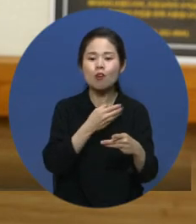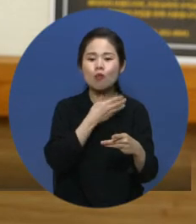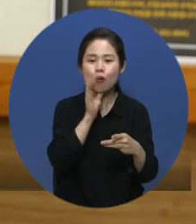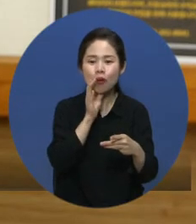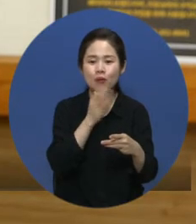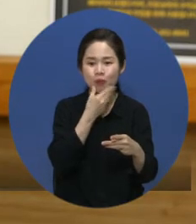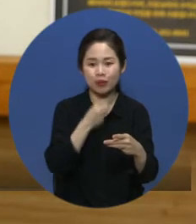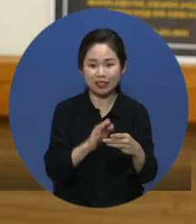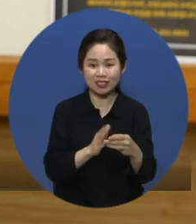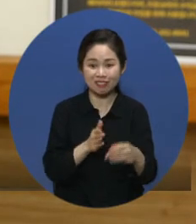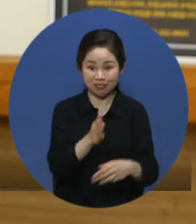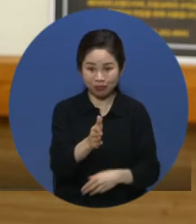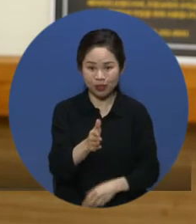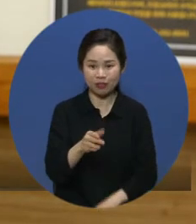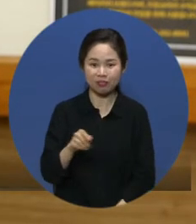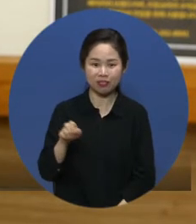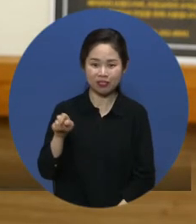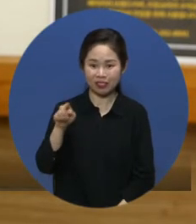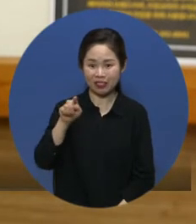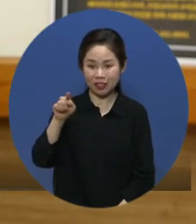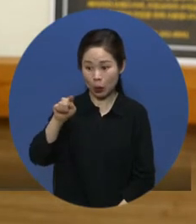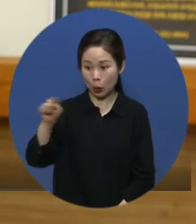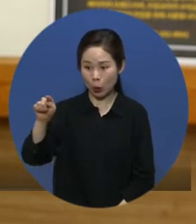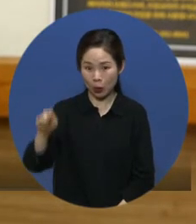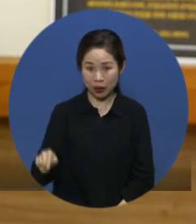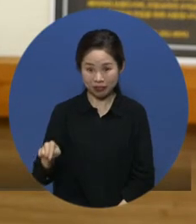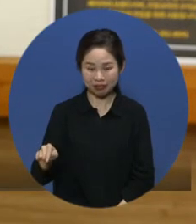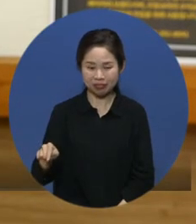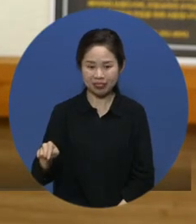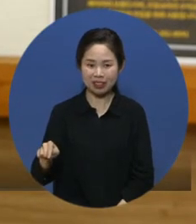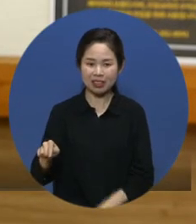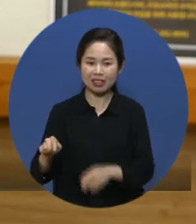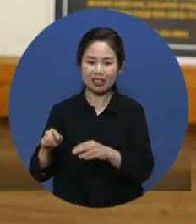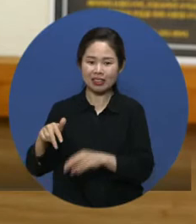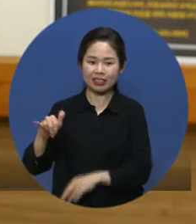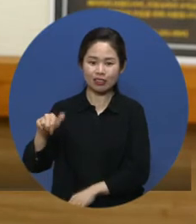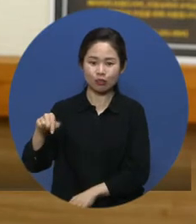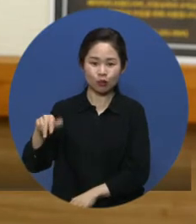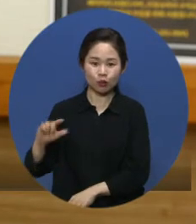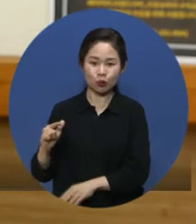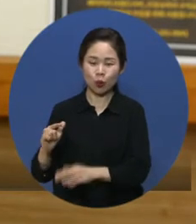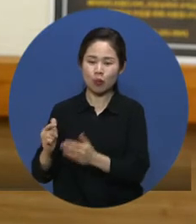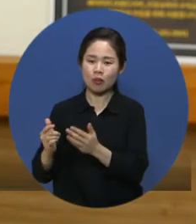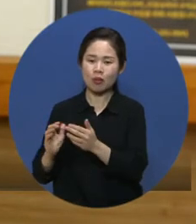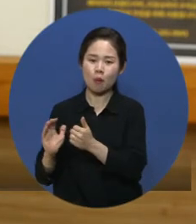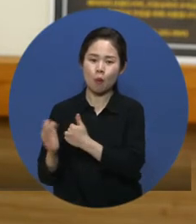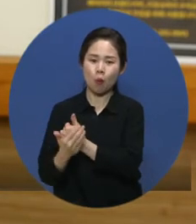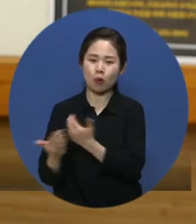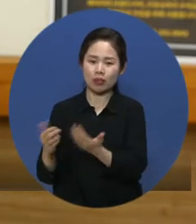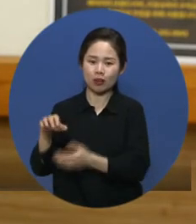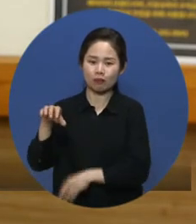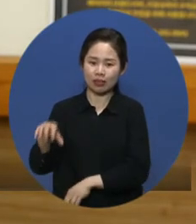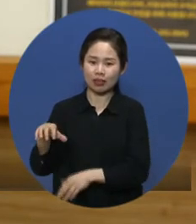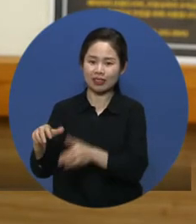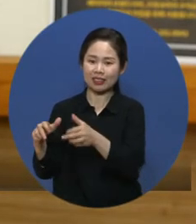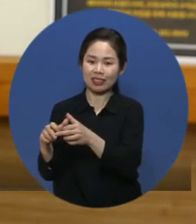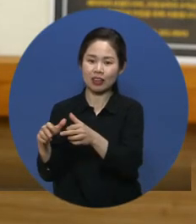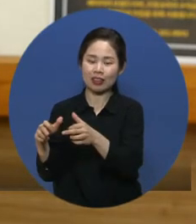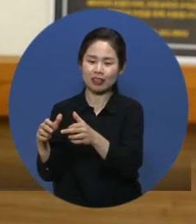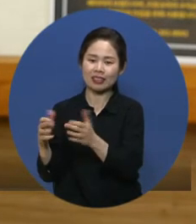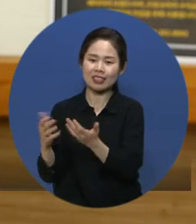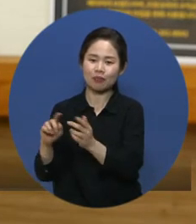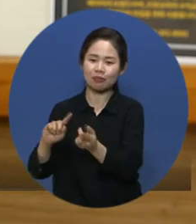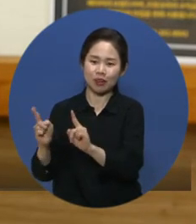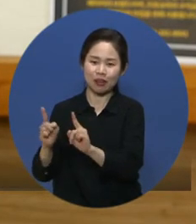저희들은 지구촌 보호작업장이라는 장애인 직업재활 시설입니다. 그래서 보호작업장을 설립해서